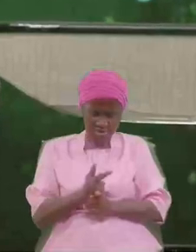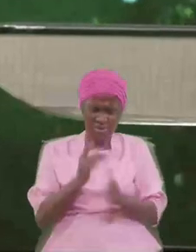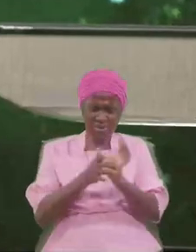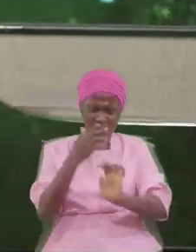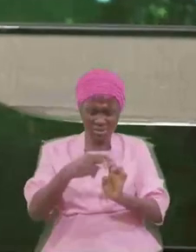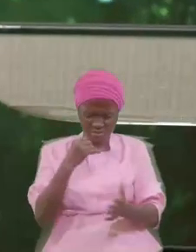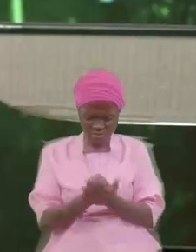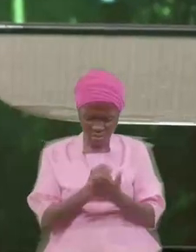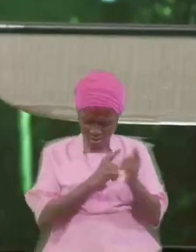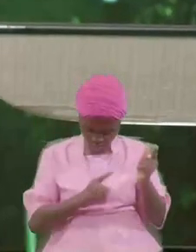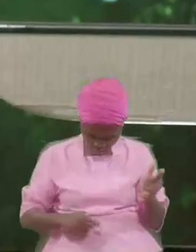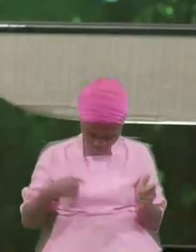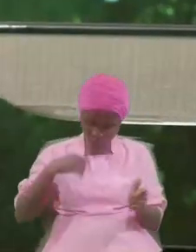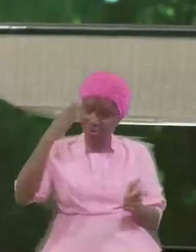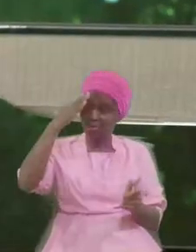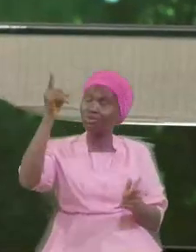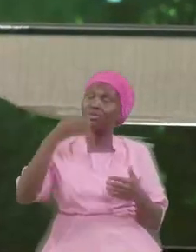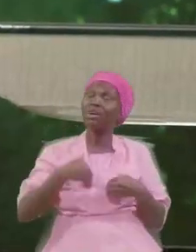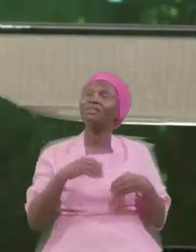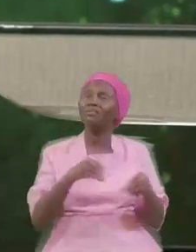Seigneur, nous savons que tu l'as fait.